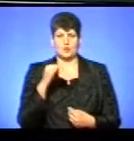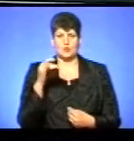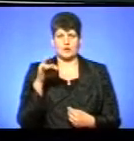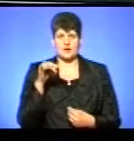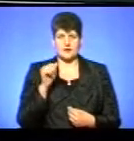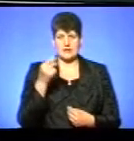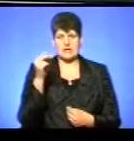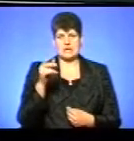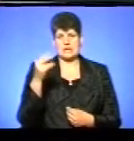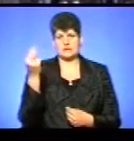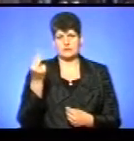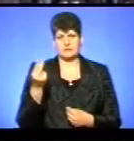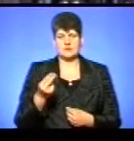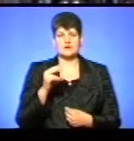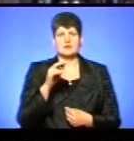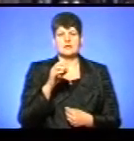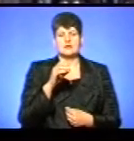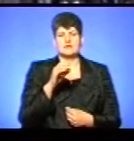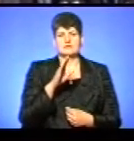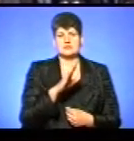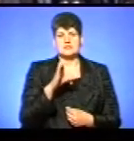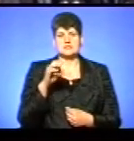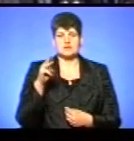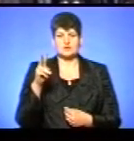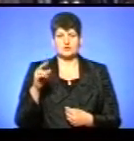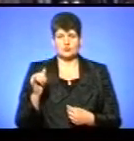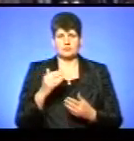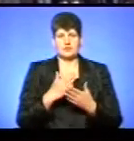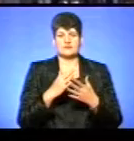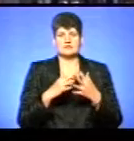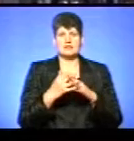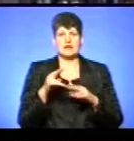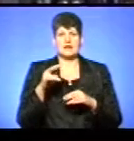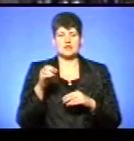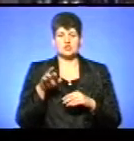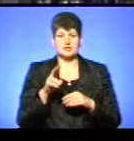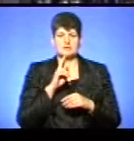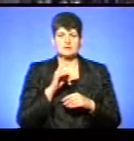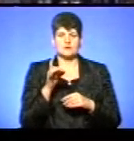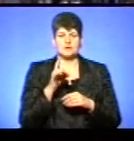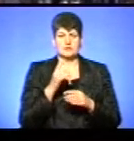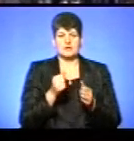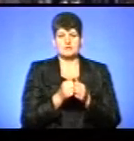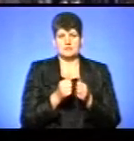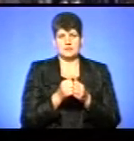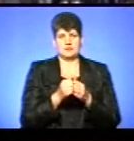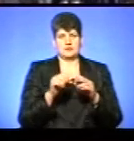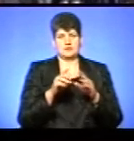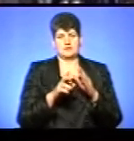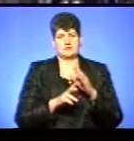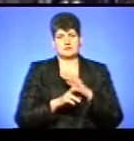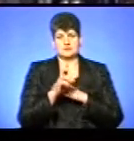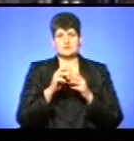Стецьку. Ми знаходимося у селі Лішня Кременецького району біля храму Пантеону Святої Анни.